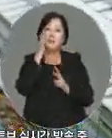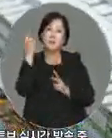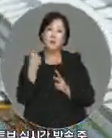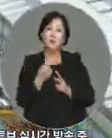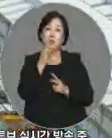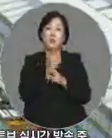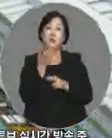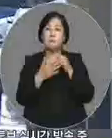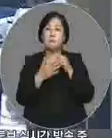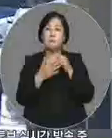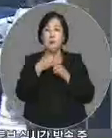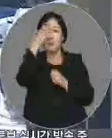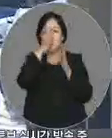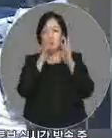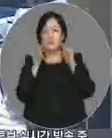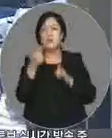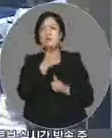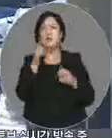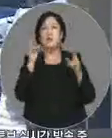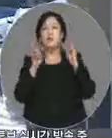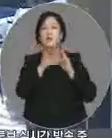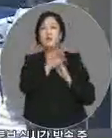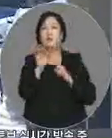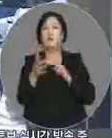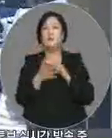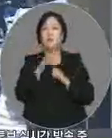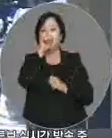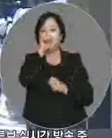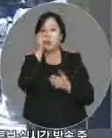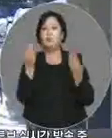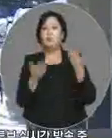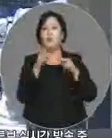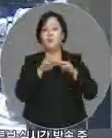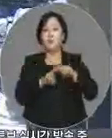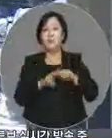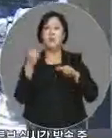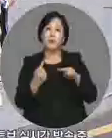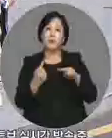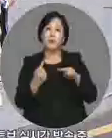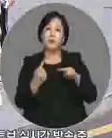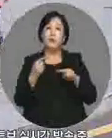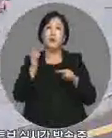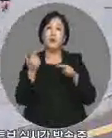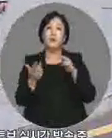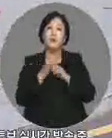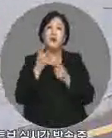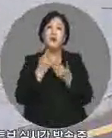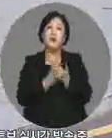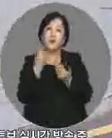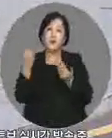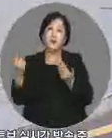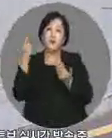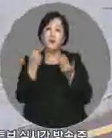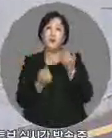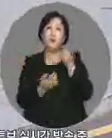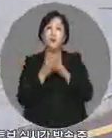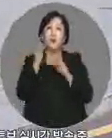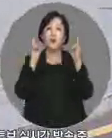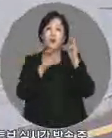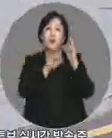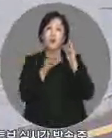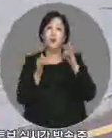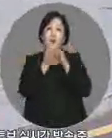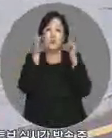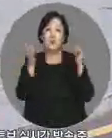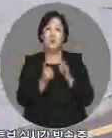그러나 울산의 청년들은 이 대기업들을 두고 좋은 일자리를 찾아 울산을 떠나는 암울한 현실. 지역 기업의